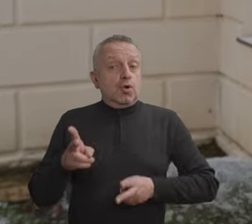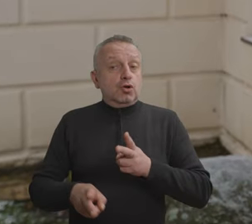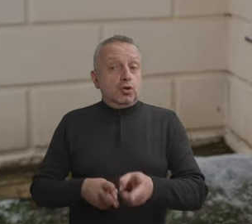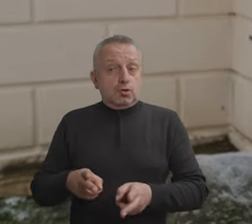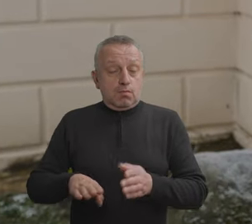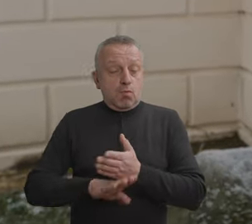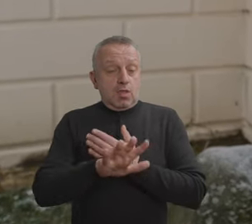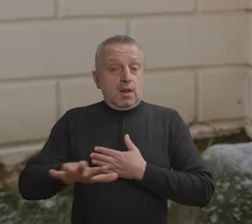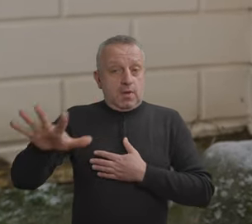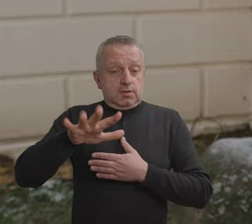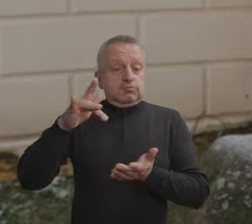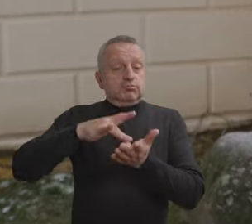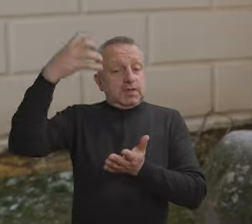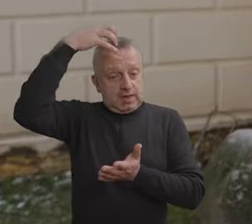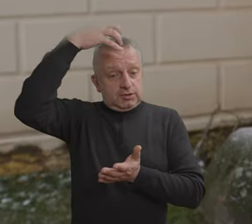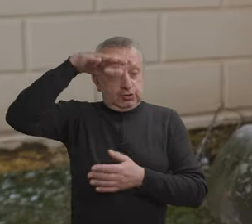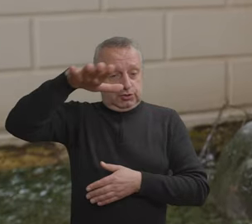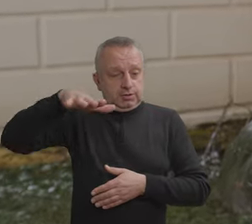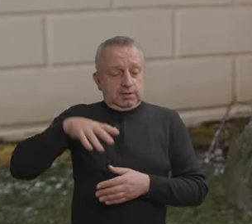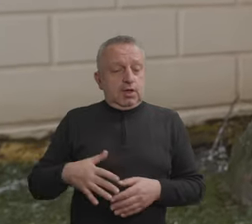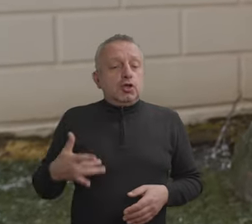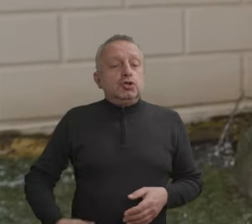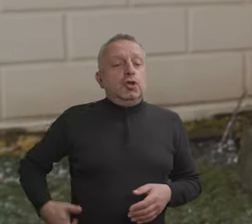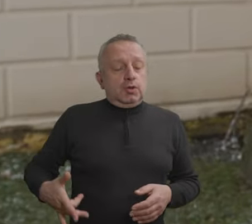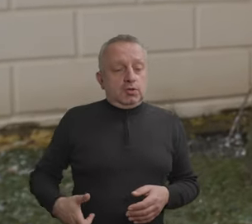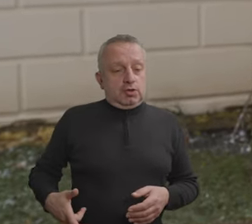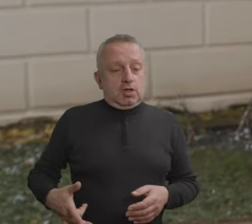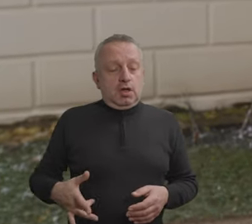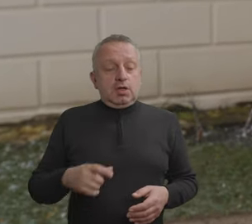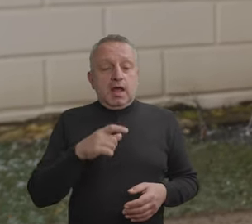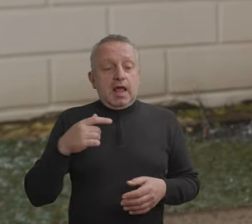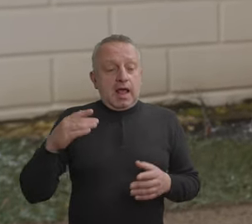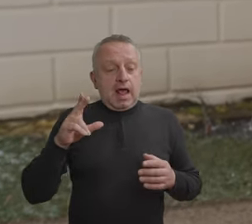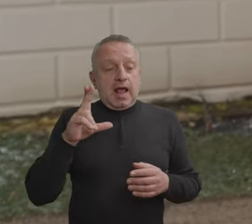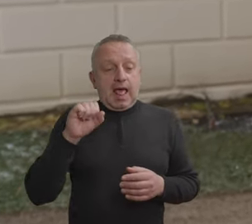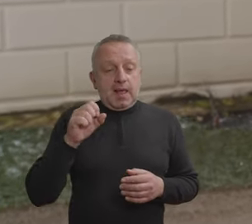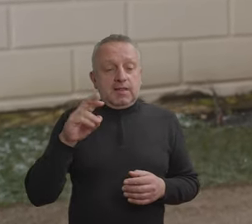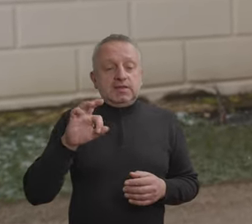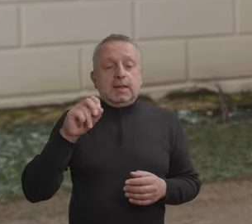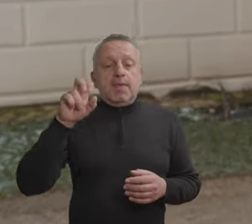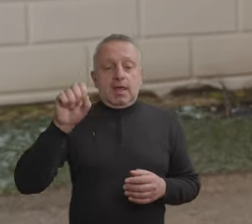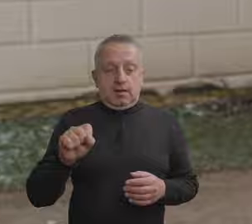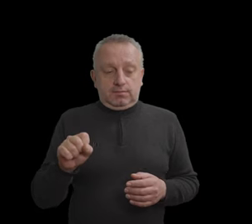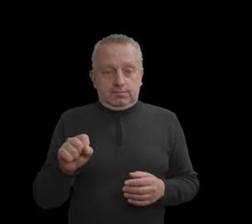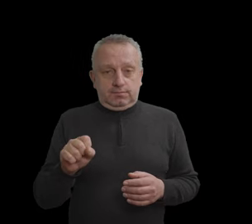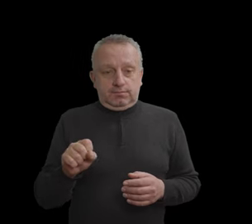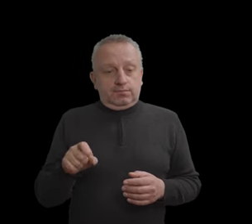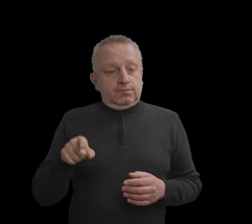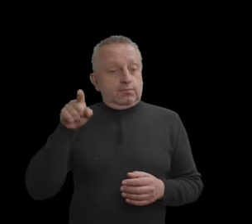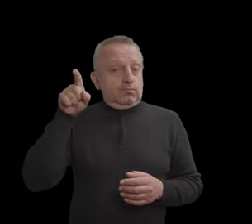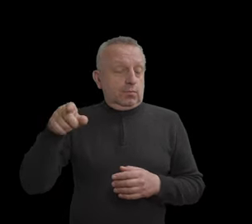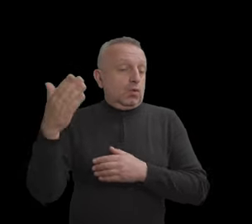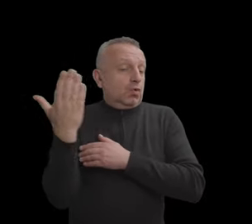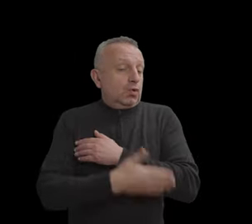Kolejną osobą pochodzącą z Podkarpacia była osoba księcia kardynała Adama Stefana Sapiehy. Był to